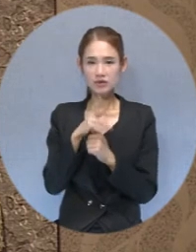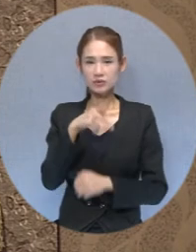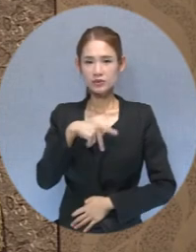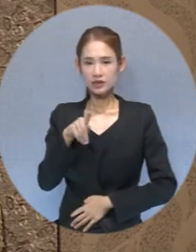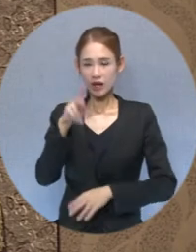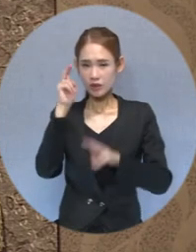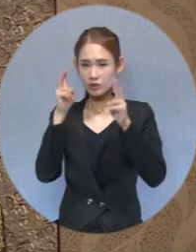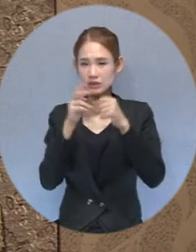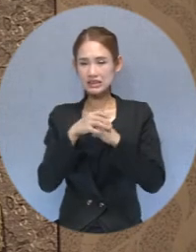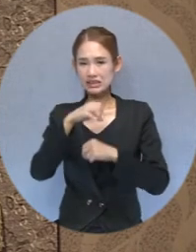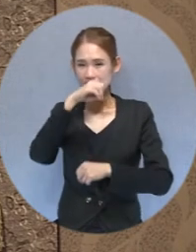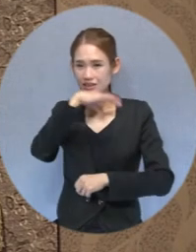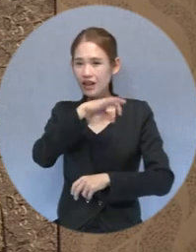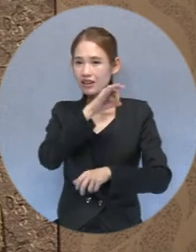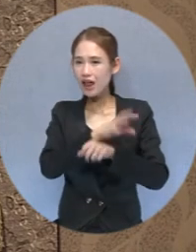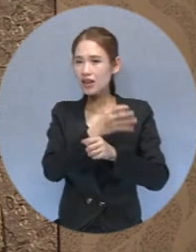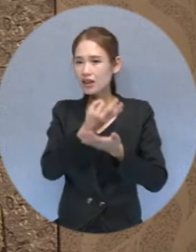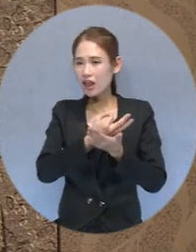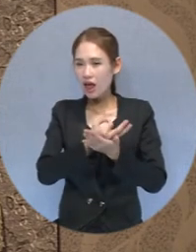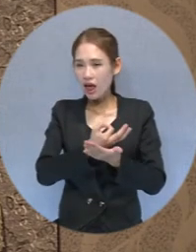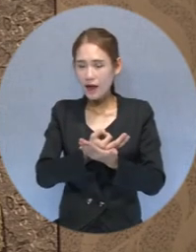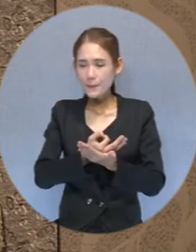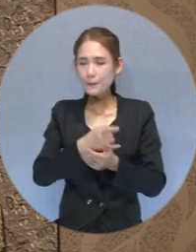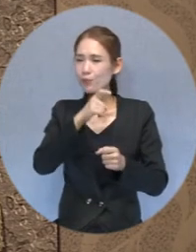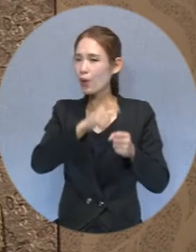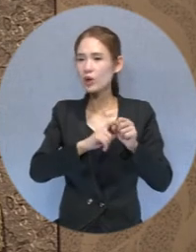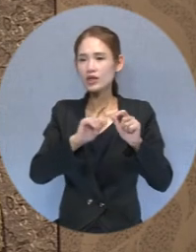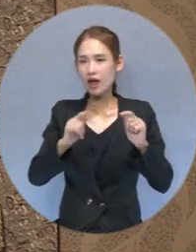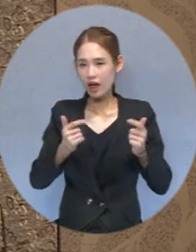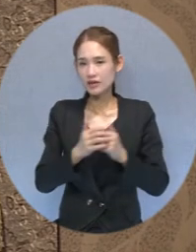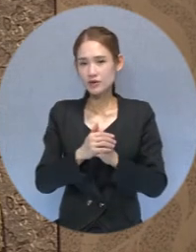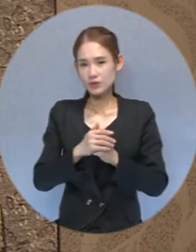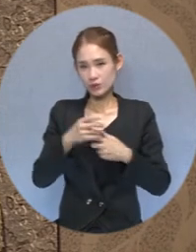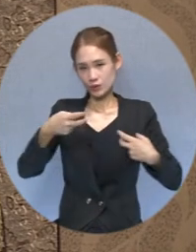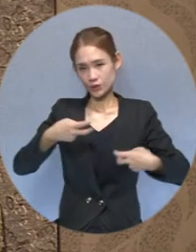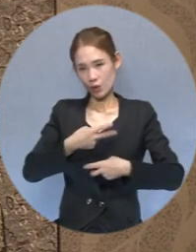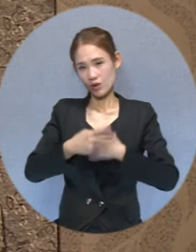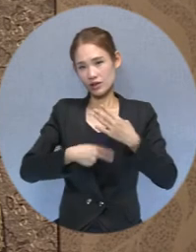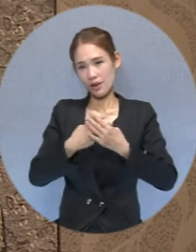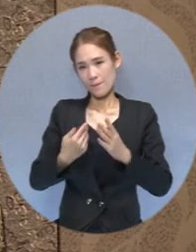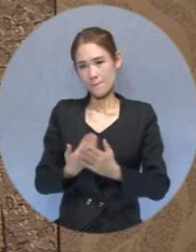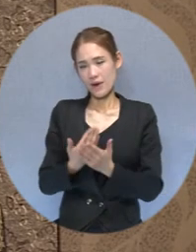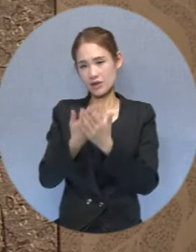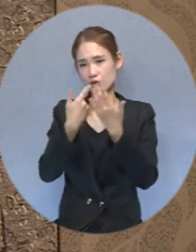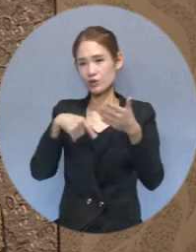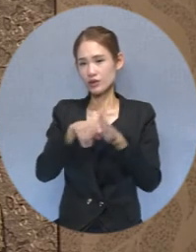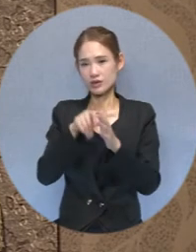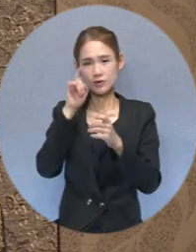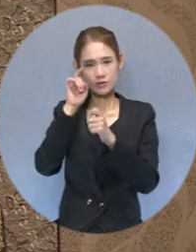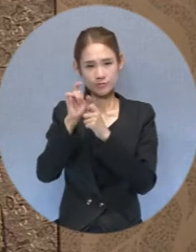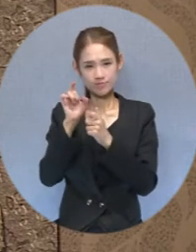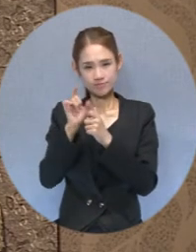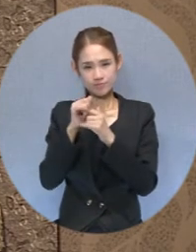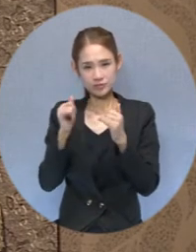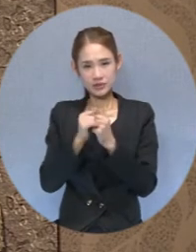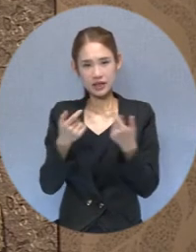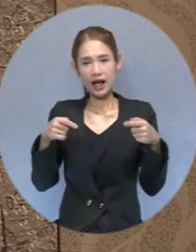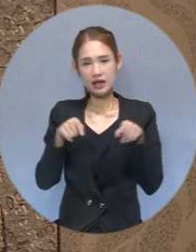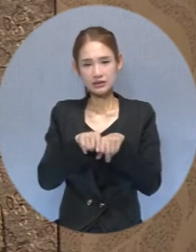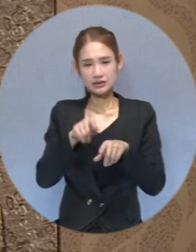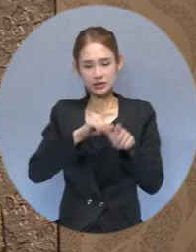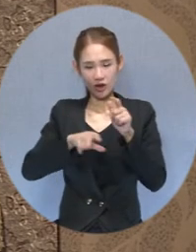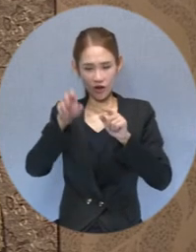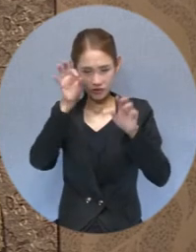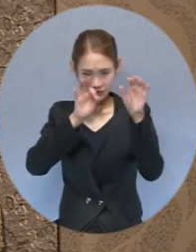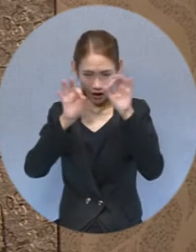업체에서도 단순히 돈만 벌려고 하는 건 아니고 우리 사회 교통 시스템의 발전을 위해서 고민하는 부분들이기 때문에 네. 같이 긍정적인 부분을 좀 찾아 나갈 수